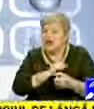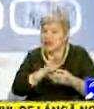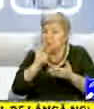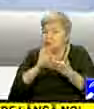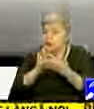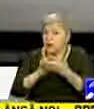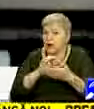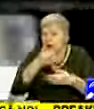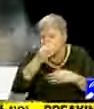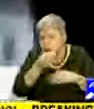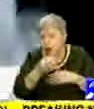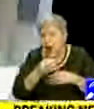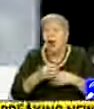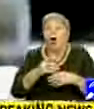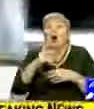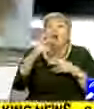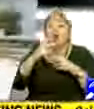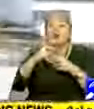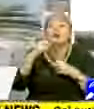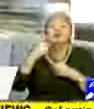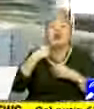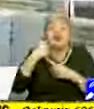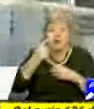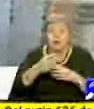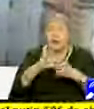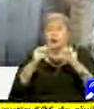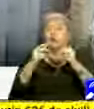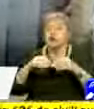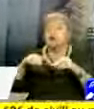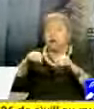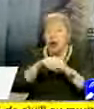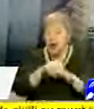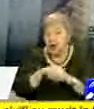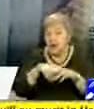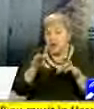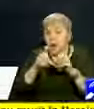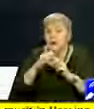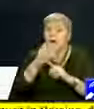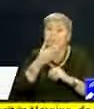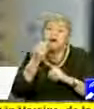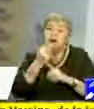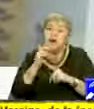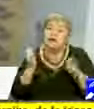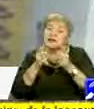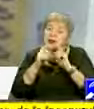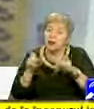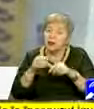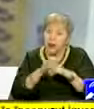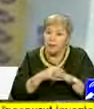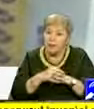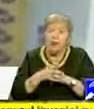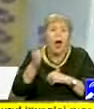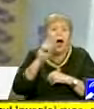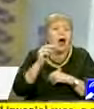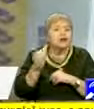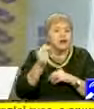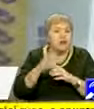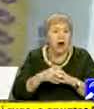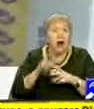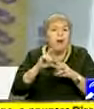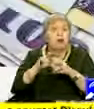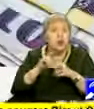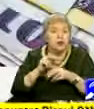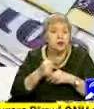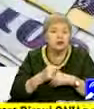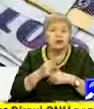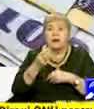că în ultima lună anului trecut mulți angajați au încasat prime de sărbători. Alte cauze sunt, potrivit INS, producția sau